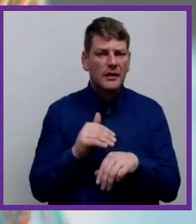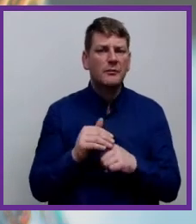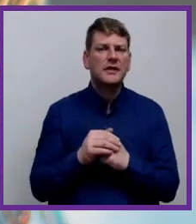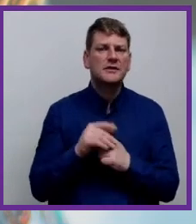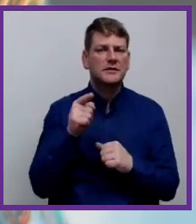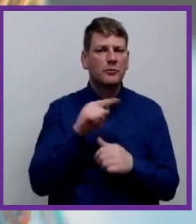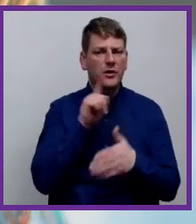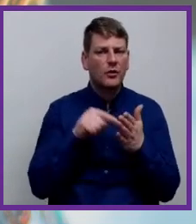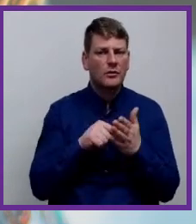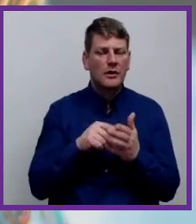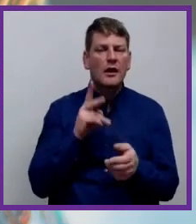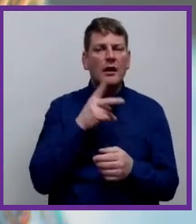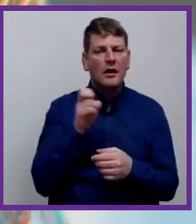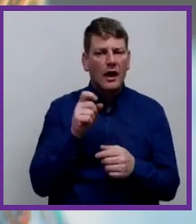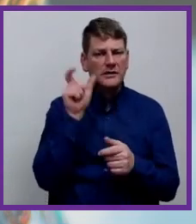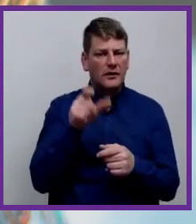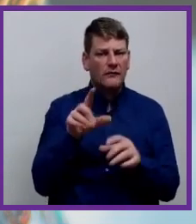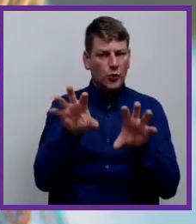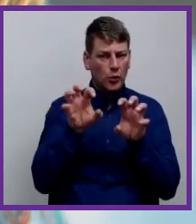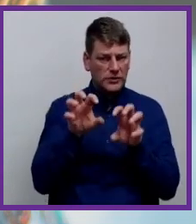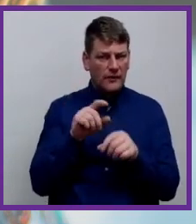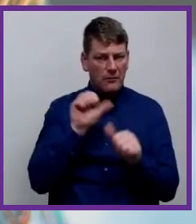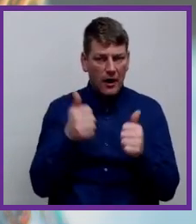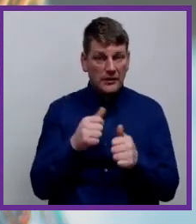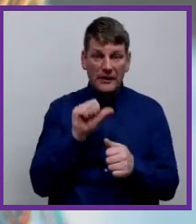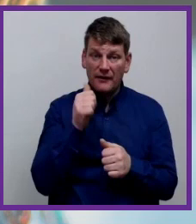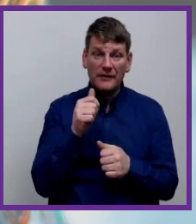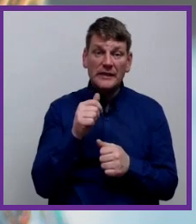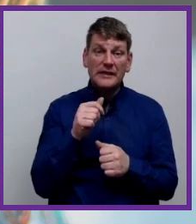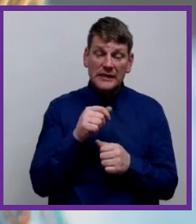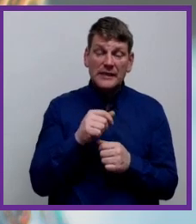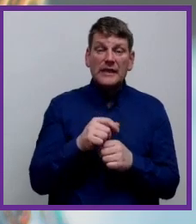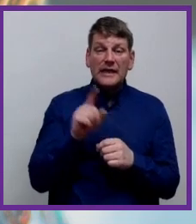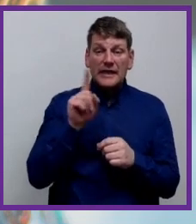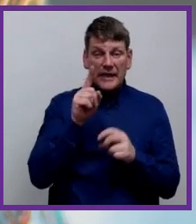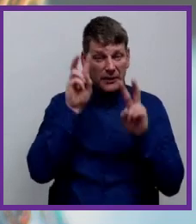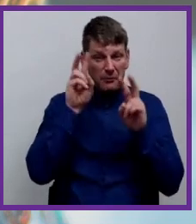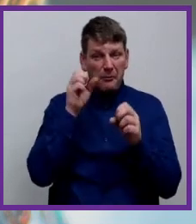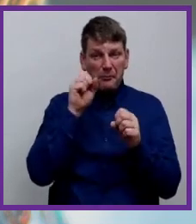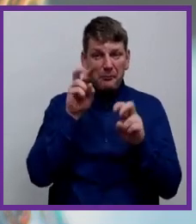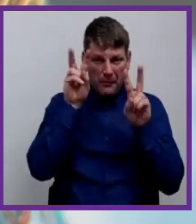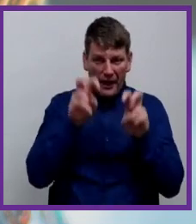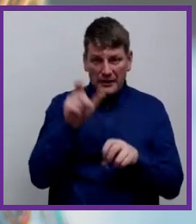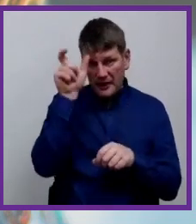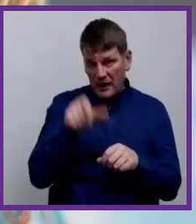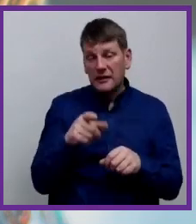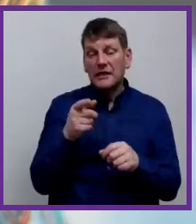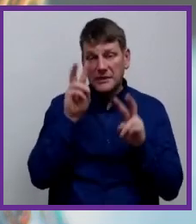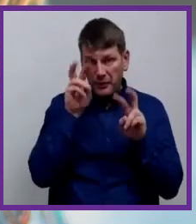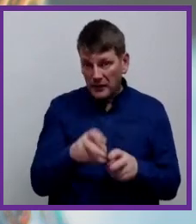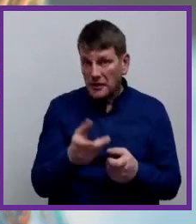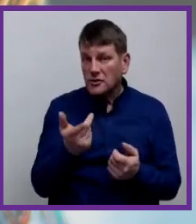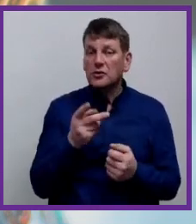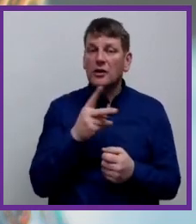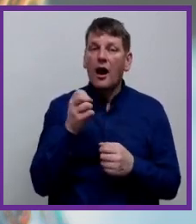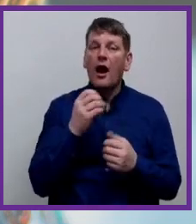kā cilvēks uztver mākslu. Un neirozinātas pētnieki ir izpētījuši, kā notiek mākslas uztvere. Un